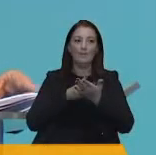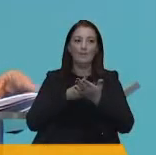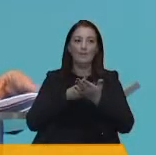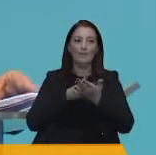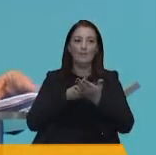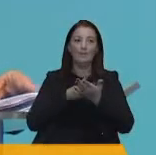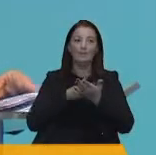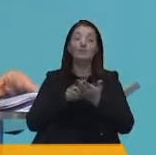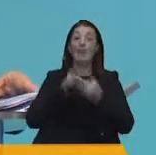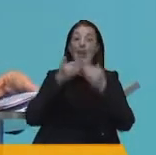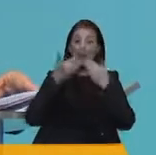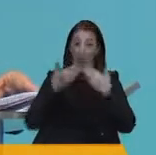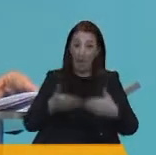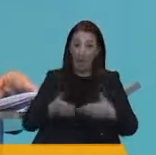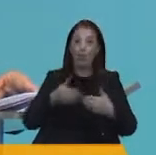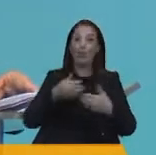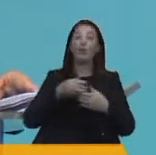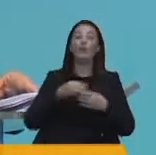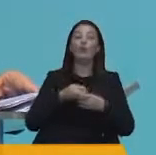onanması yönünde